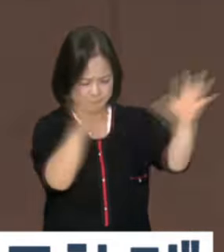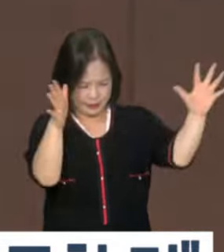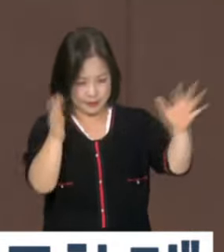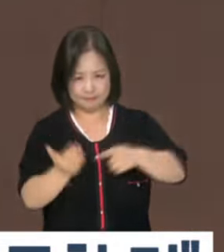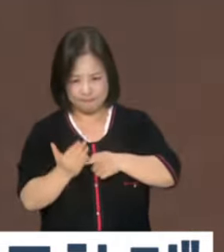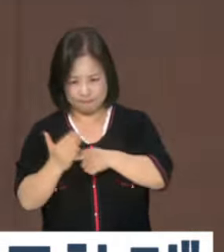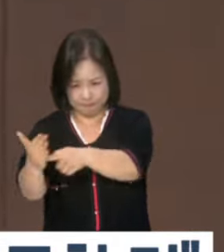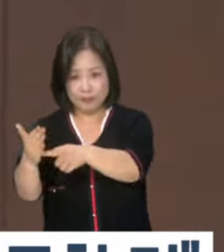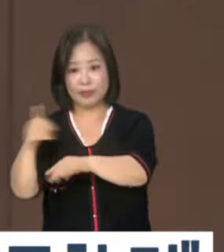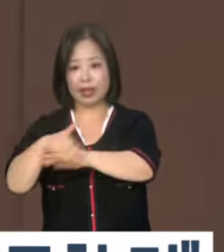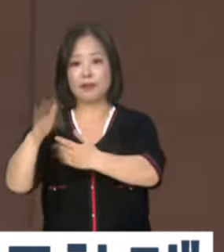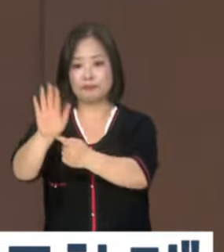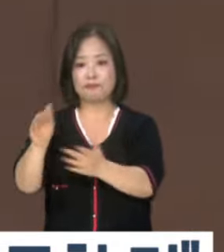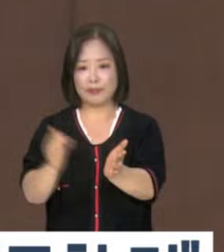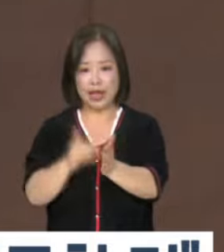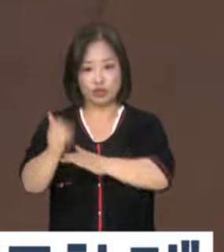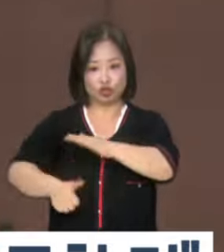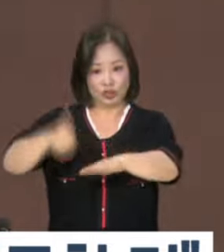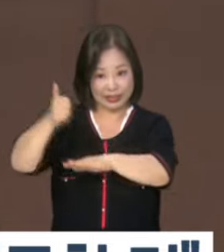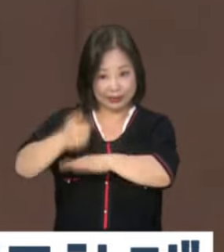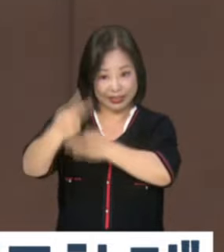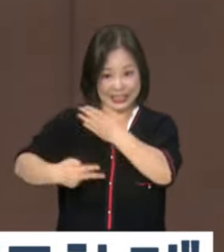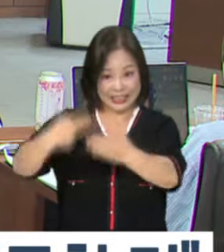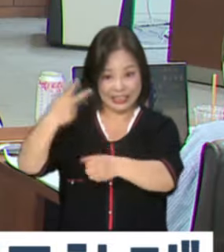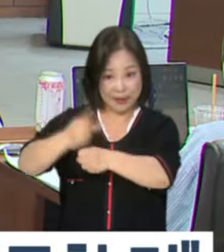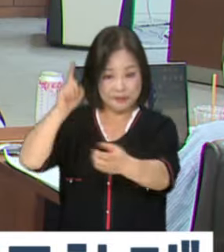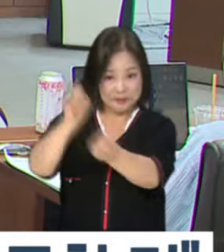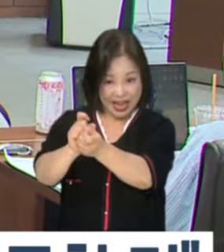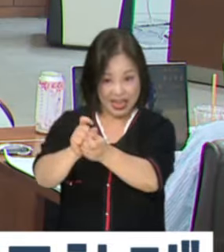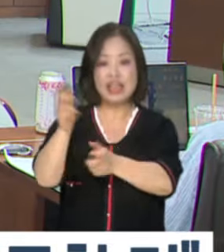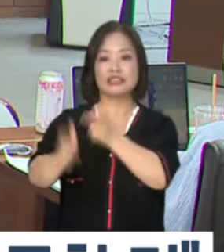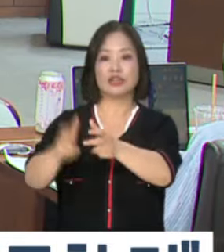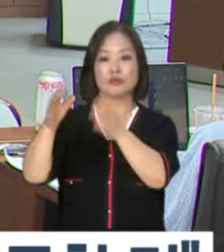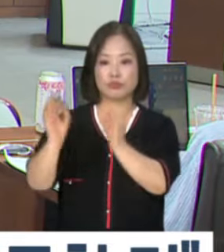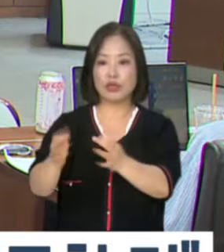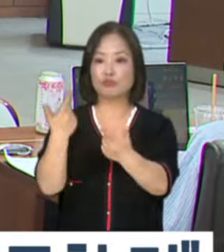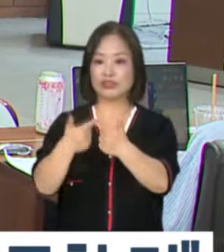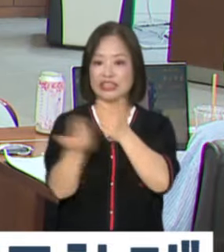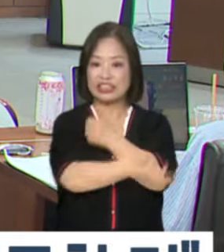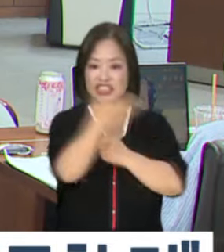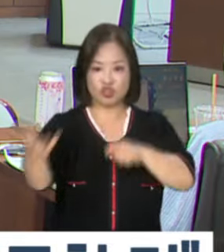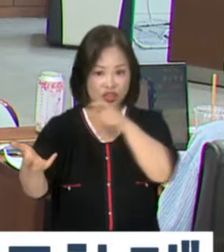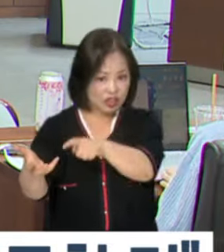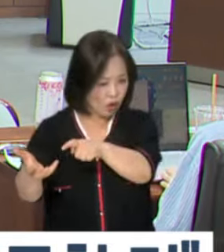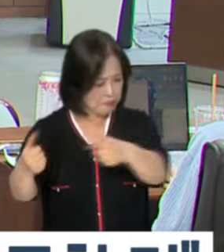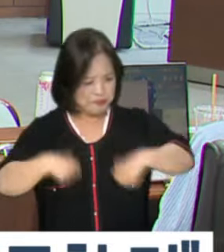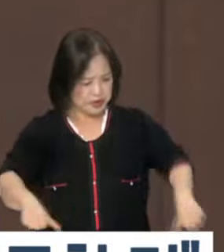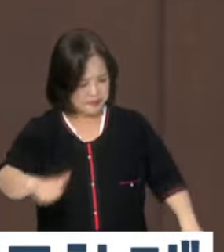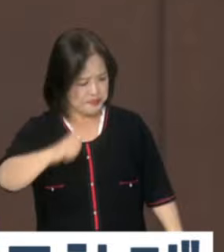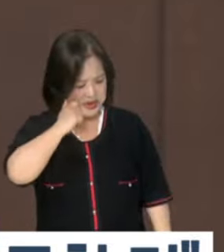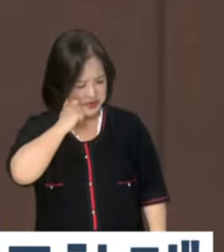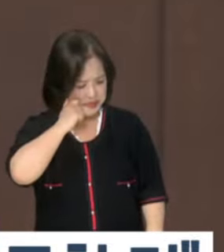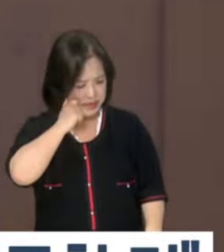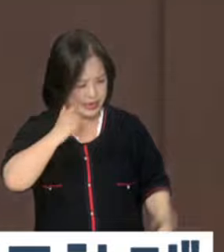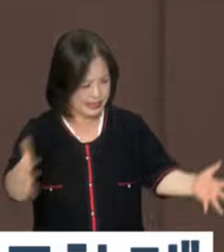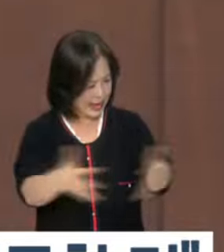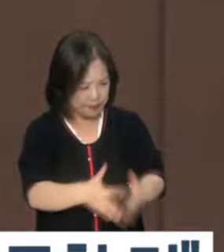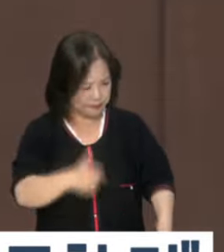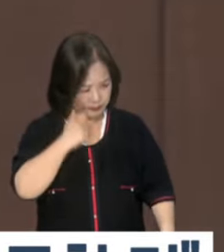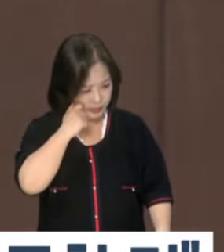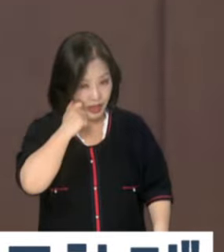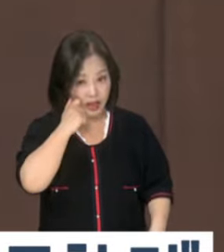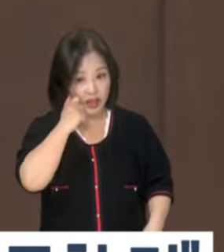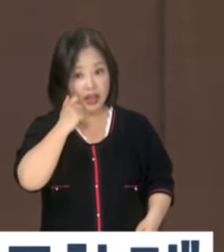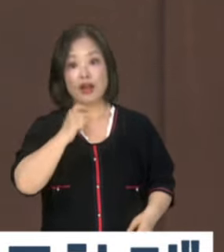강회장은 오늘 취 2주년 간담회에서 산업은행 본점의 부산 이전은 포기를 할 수 있고 없고의 문제가 아닌